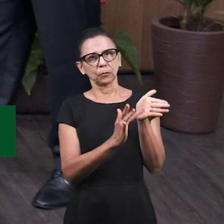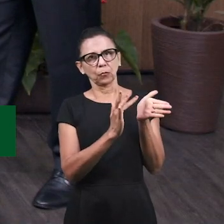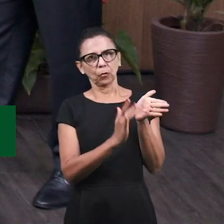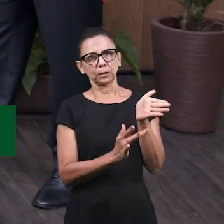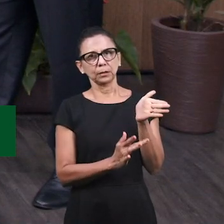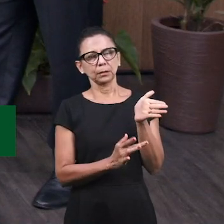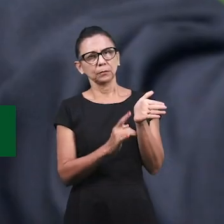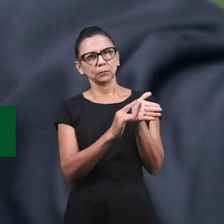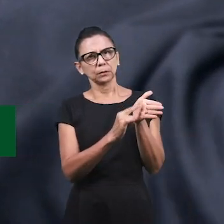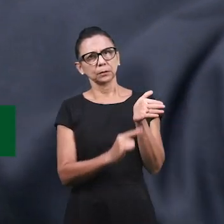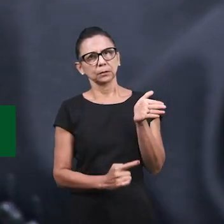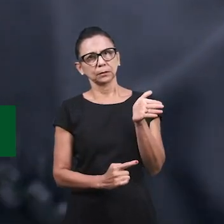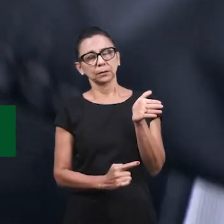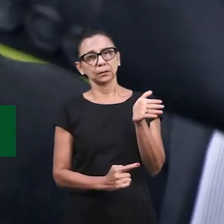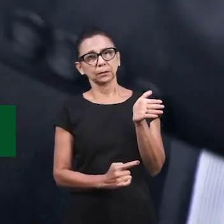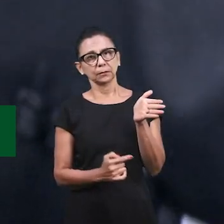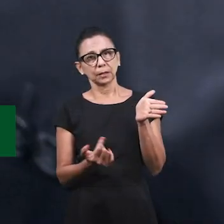и